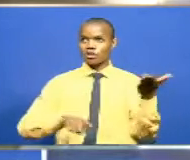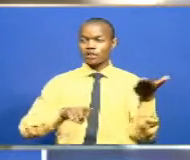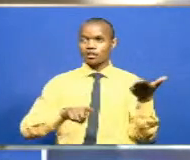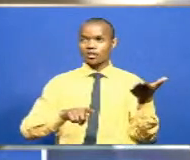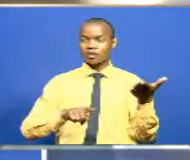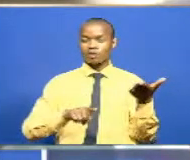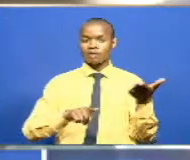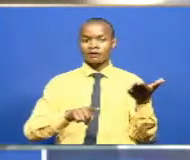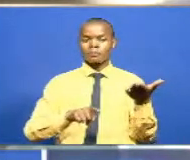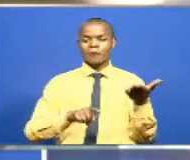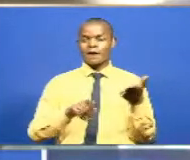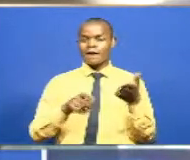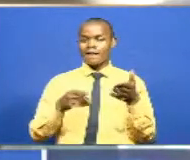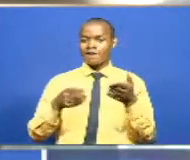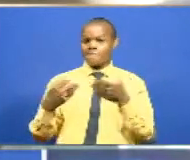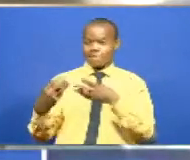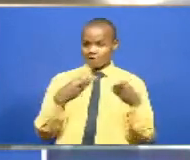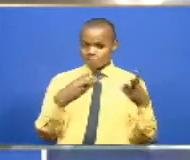violence.